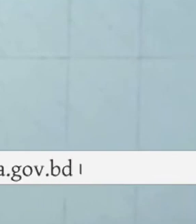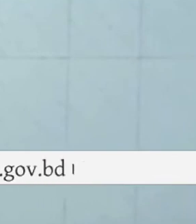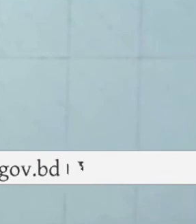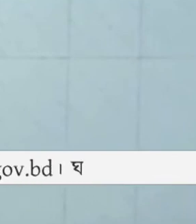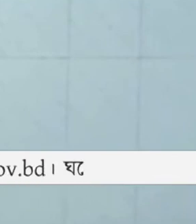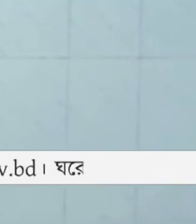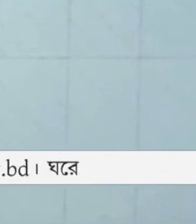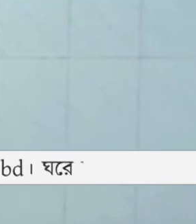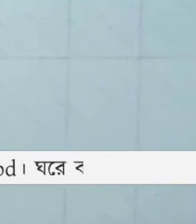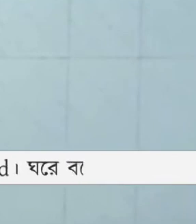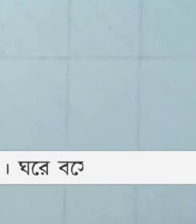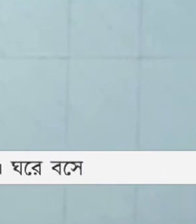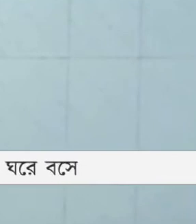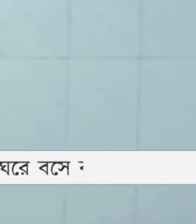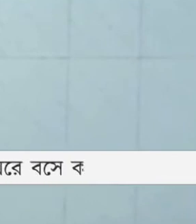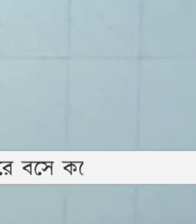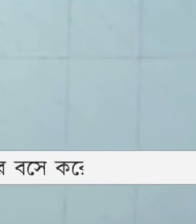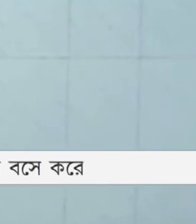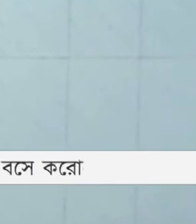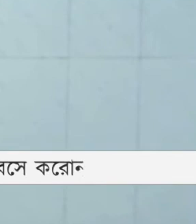97,655টি এবং এ পর্যন্ত